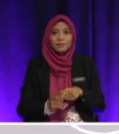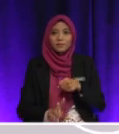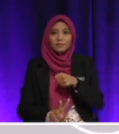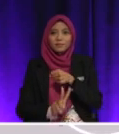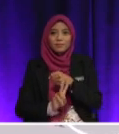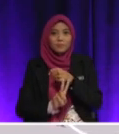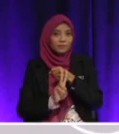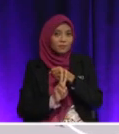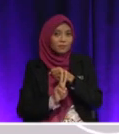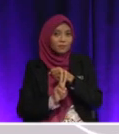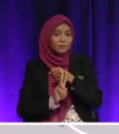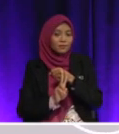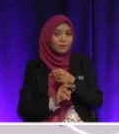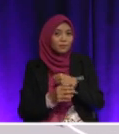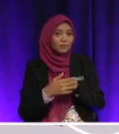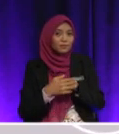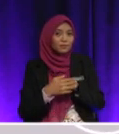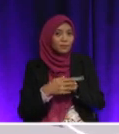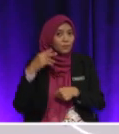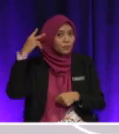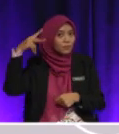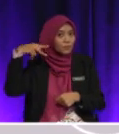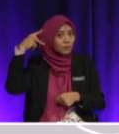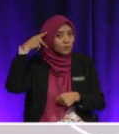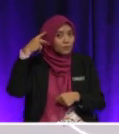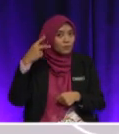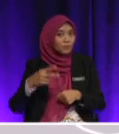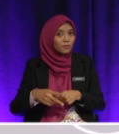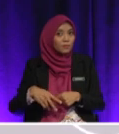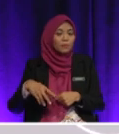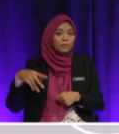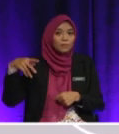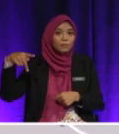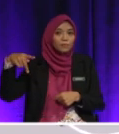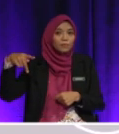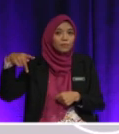Saya memilih untuk membuat pidato politik bagi pihak pgnm